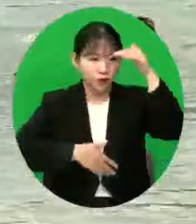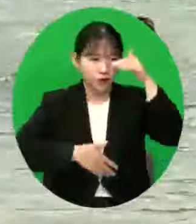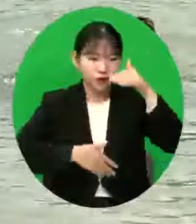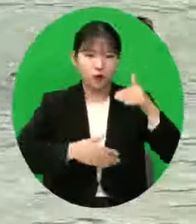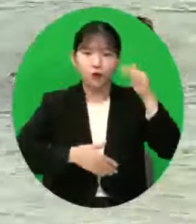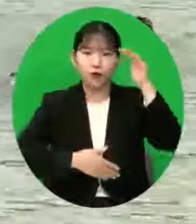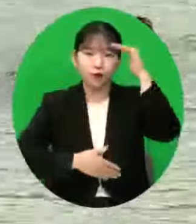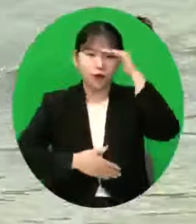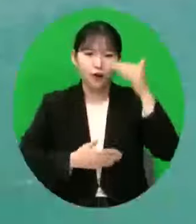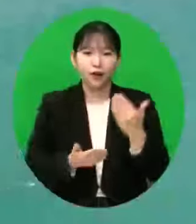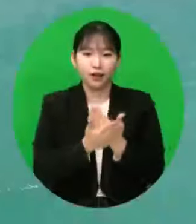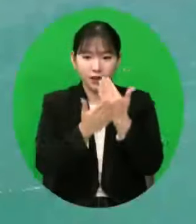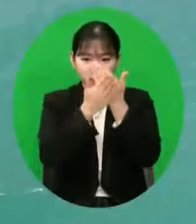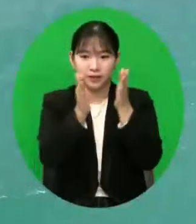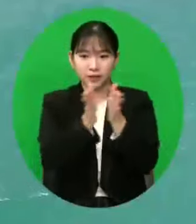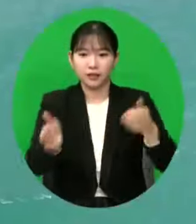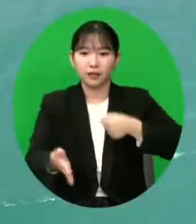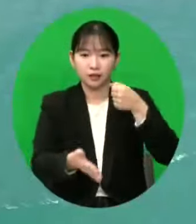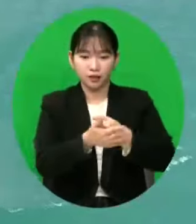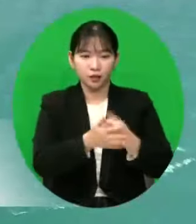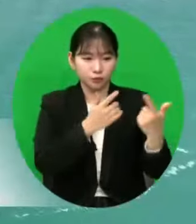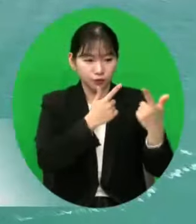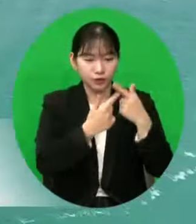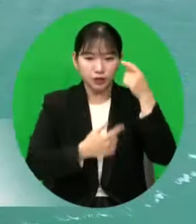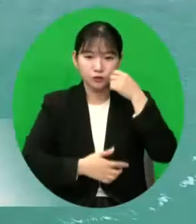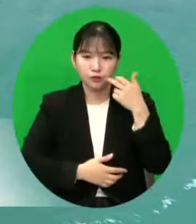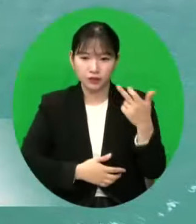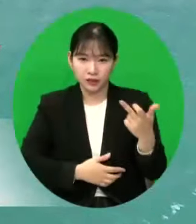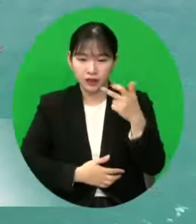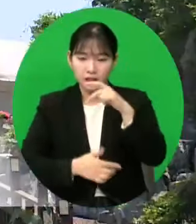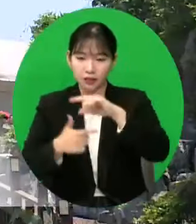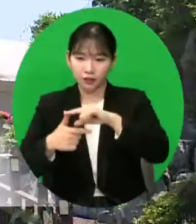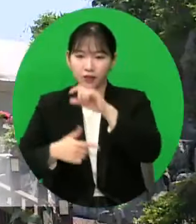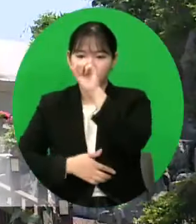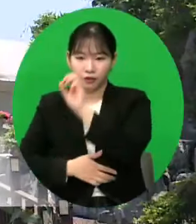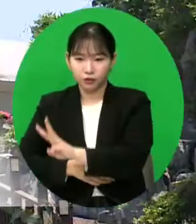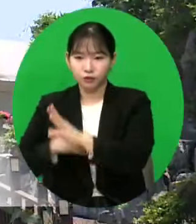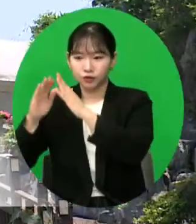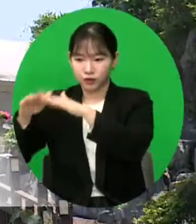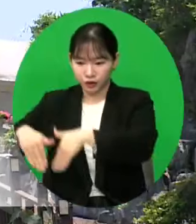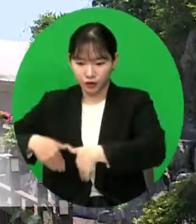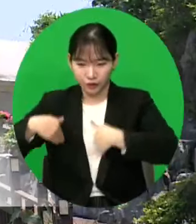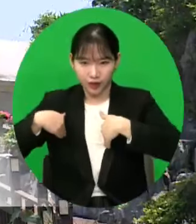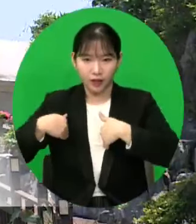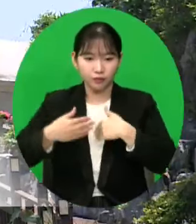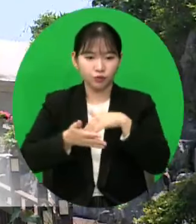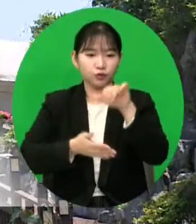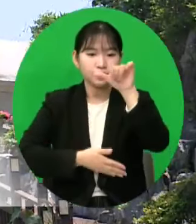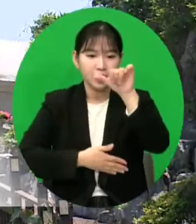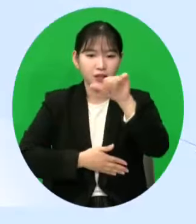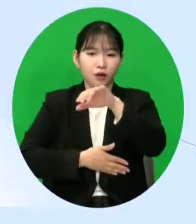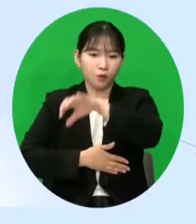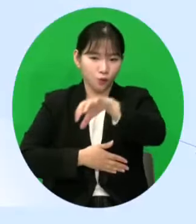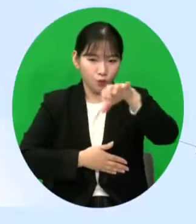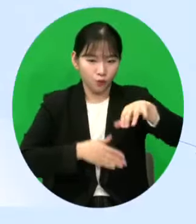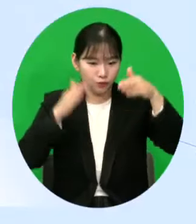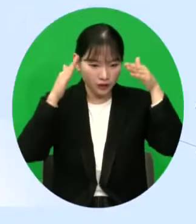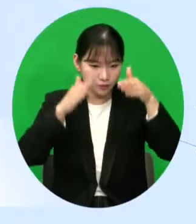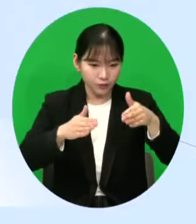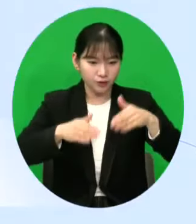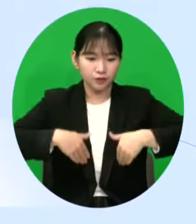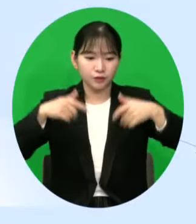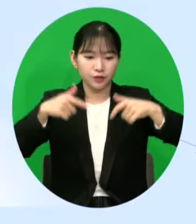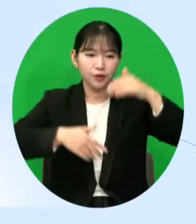개발에 나서기로 했습니다. 부산과 울산, 경남과 광주, 전남으로 이어지는 남해안 5개만을 중심으로